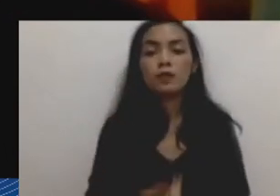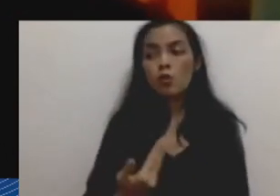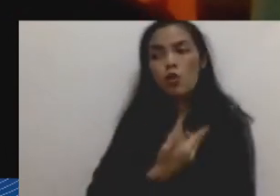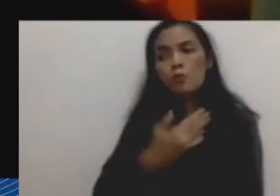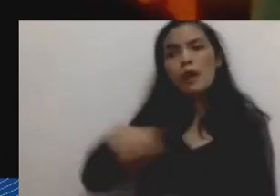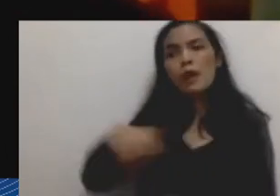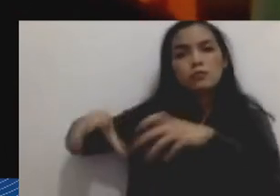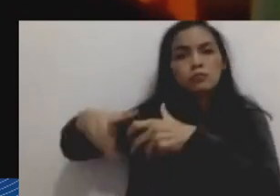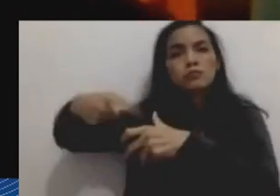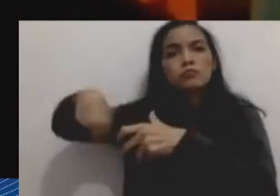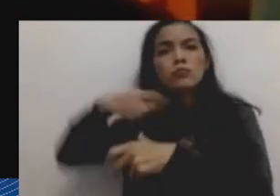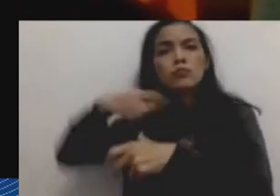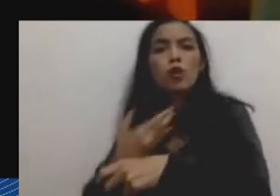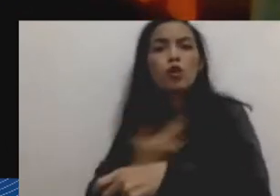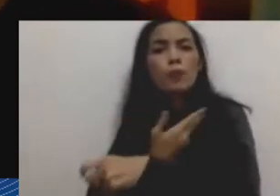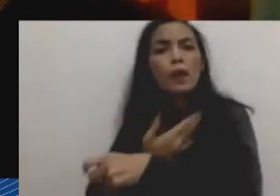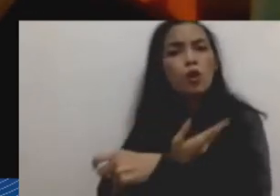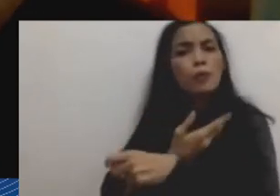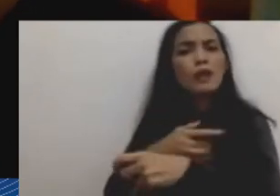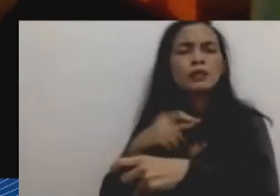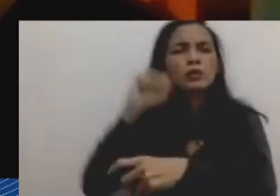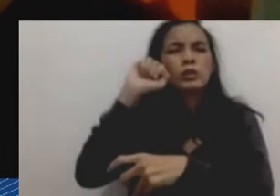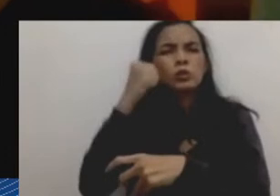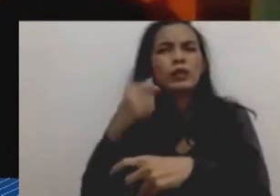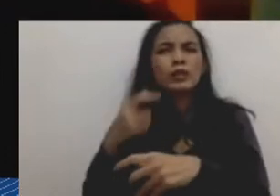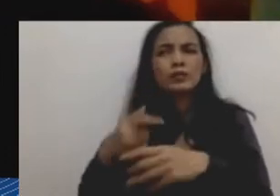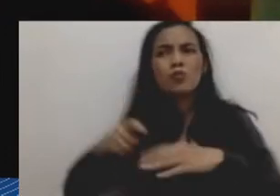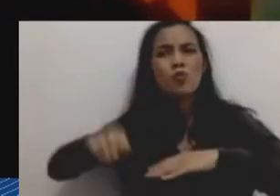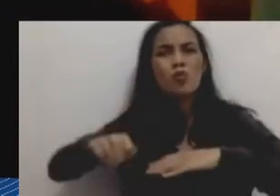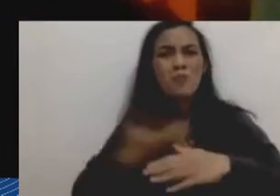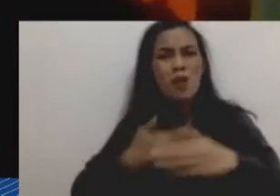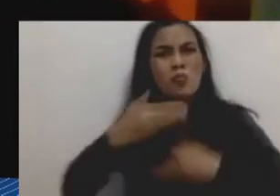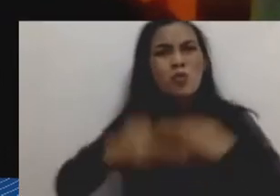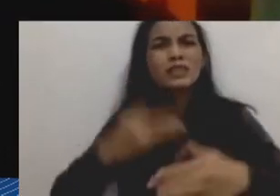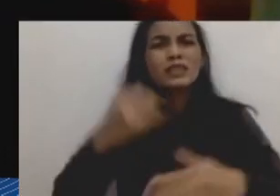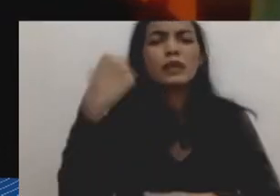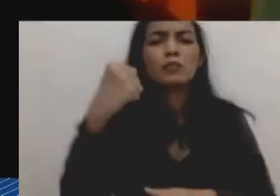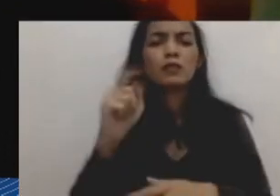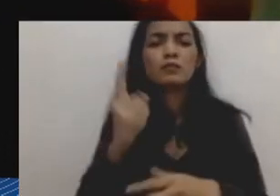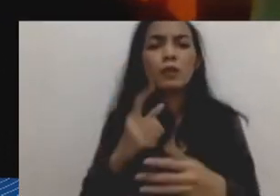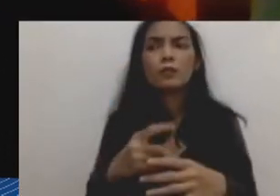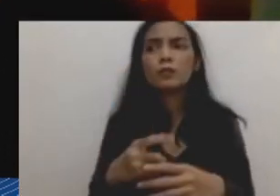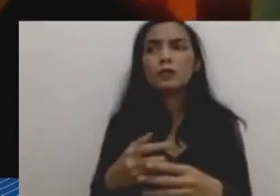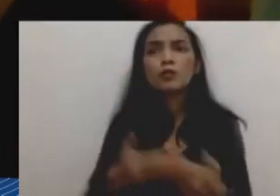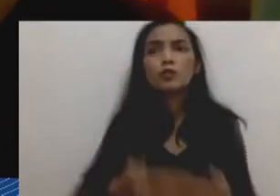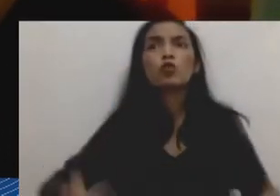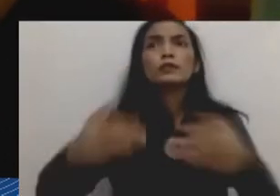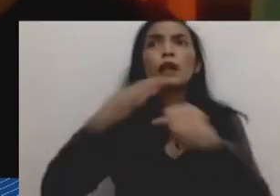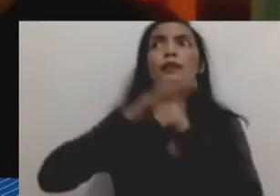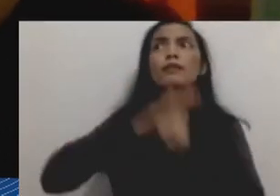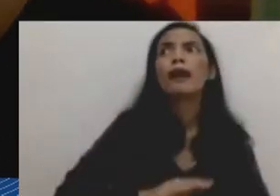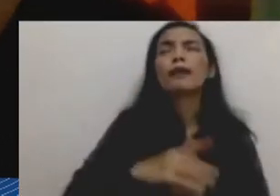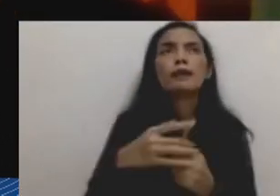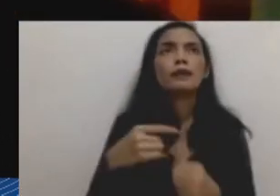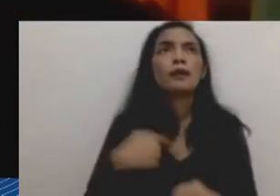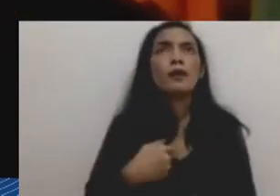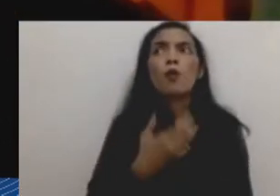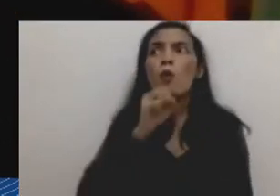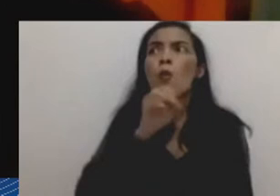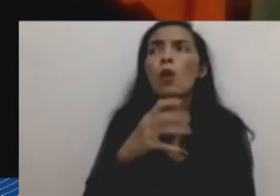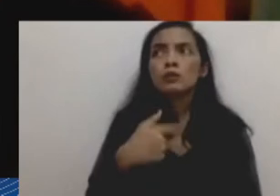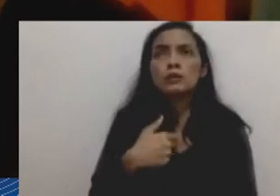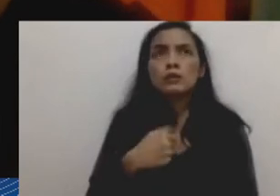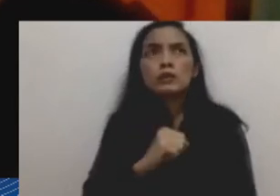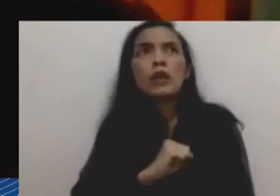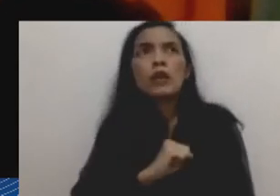rata-rata kesulitan melakukan upaya hukum. Dia secara sosial kadang sudah tertekan gitu, tidak berani ngomong, nggak tahu harus